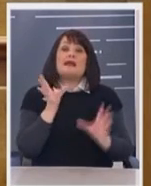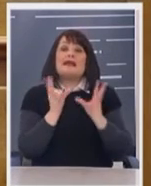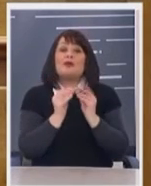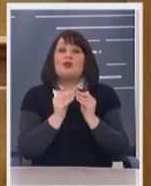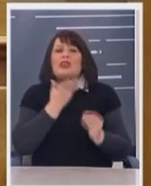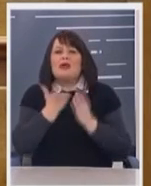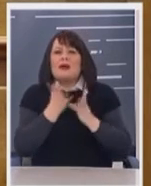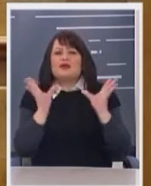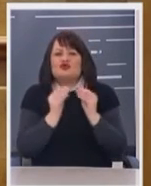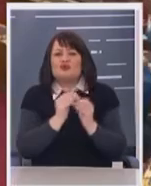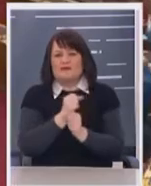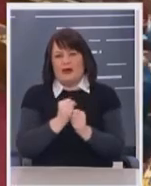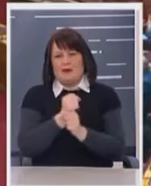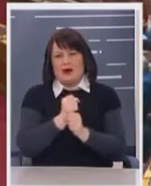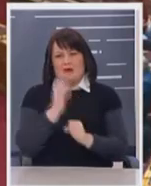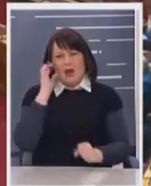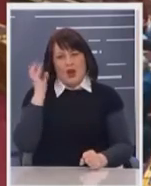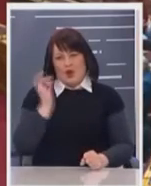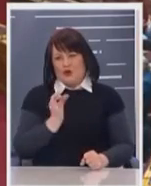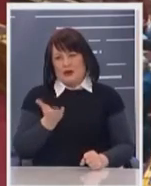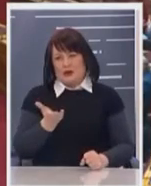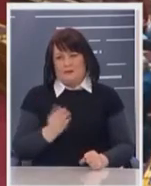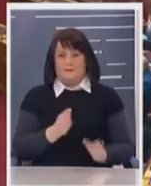δαπάνης. Και παράλληλα,